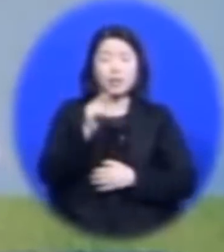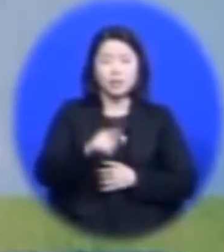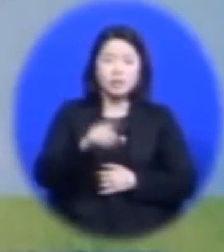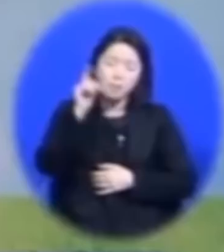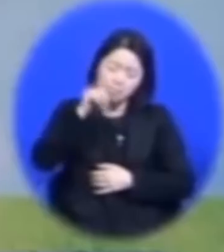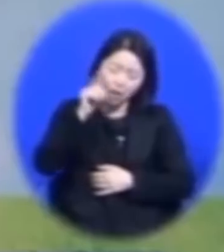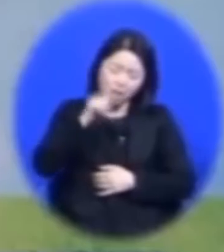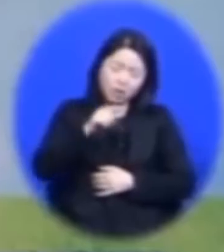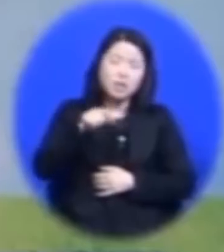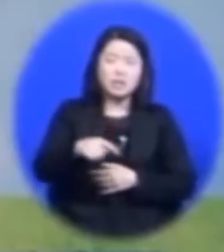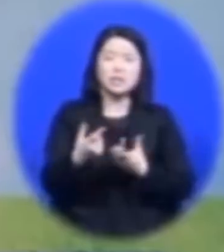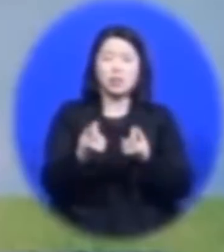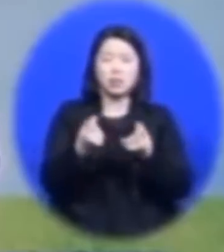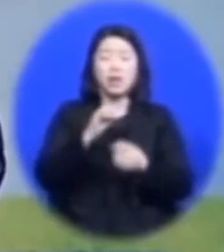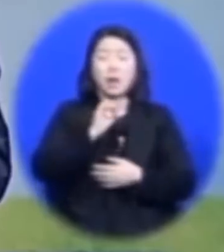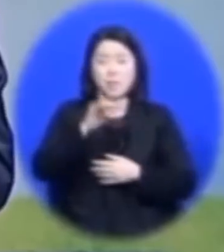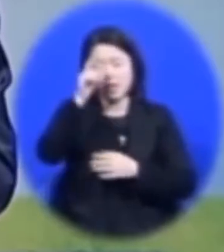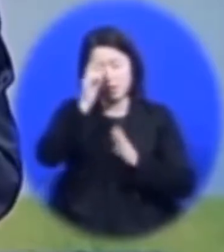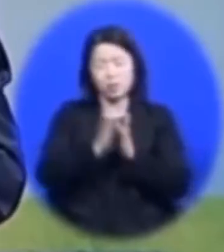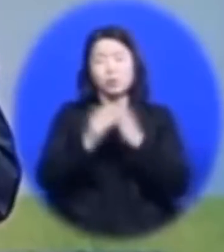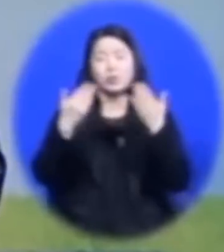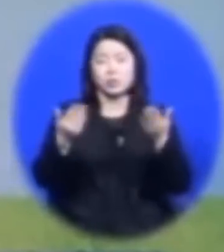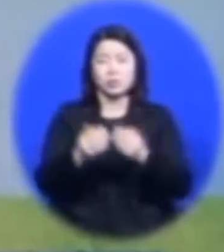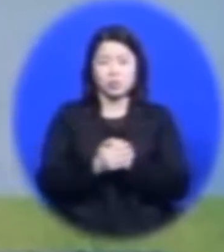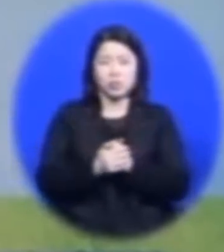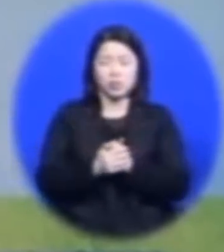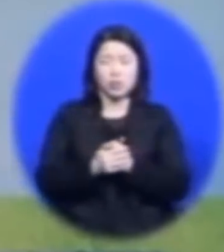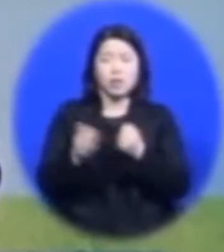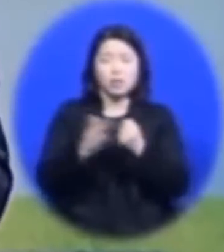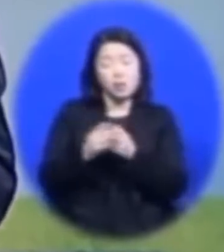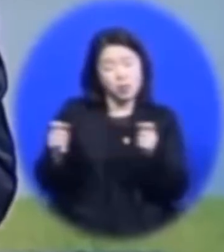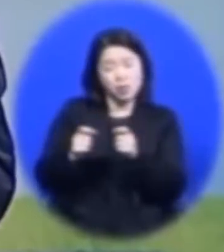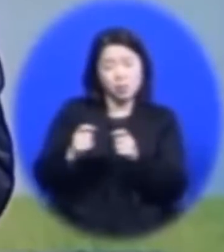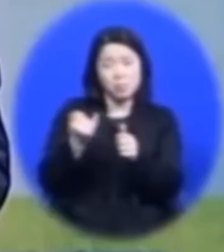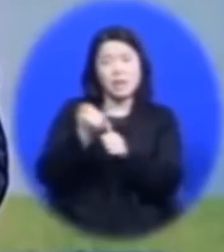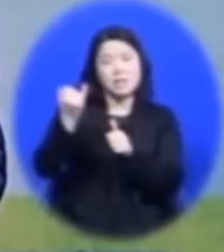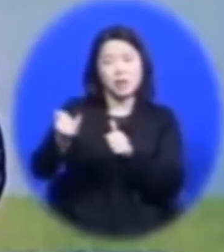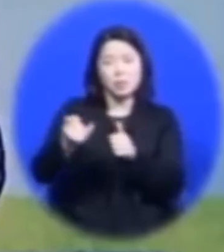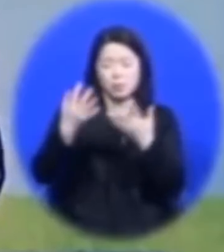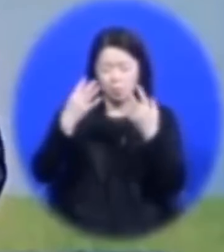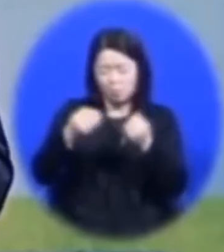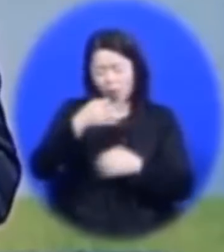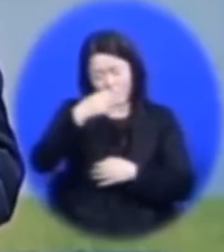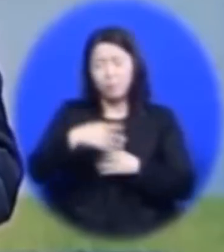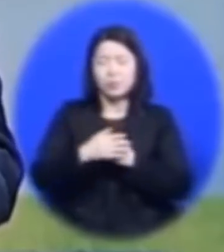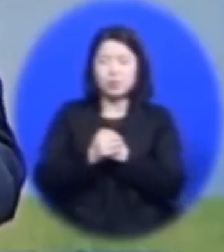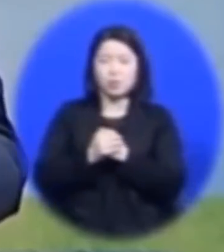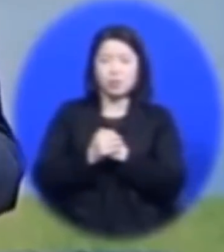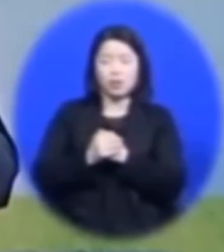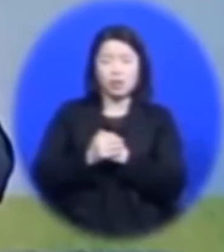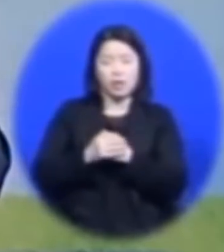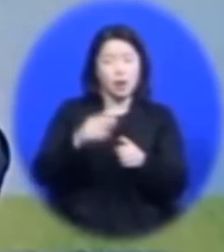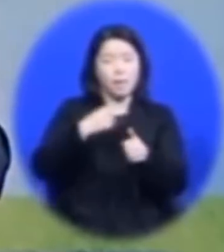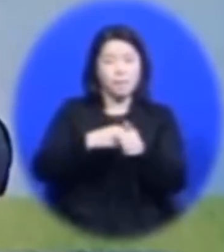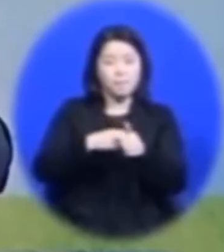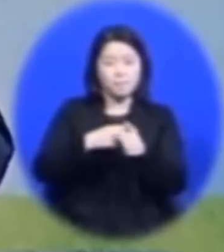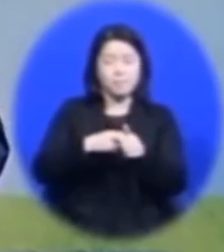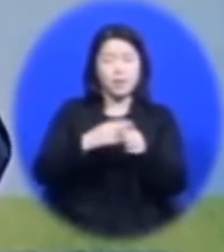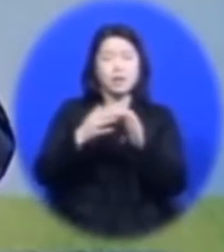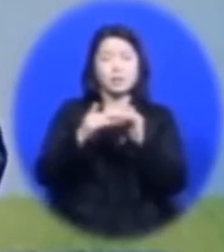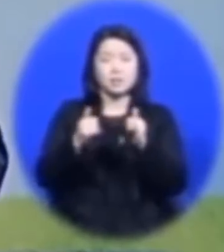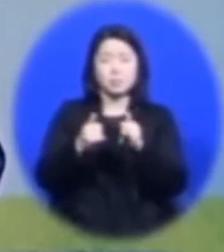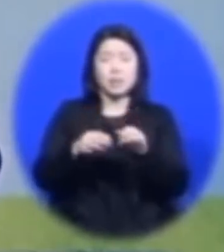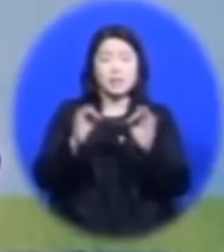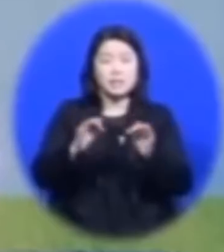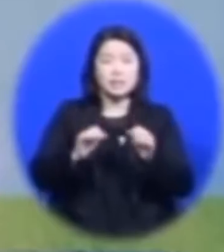매일 그렇게만 기도했습니다 그러니 그 사모님을 얼마나 힘들어 됐습니다 의사가 이제는